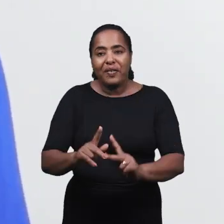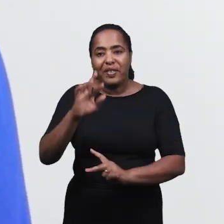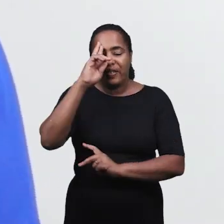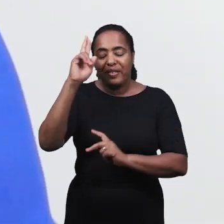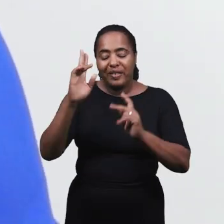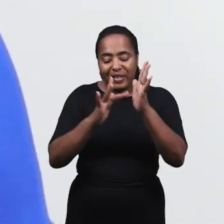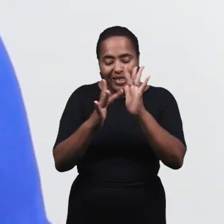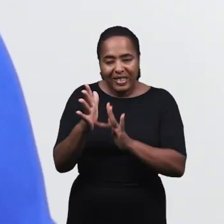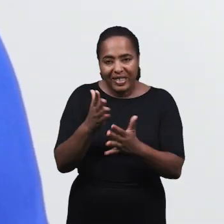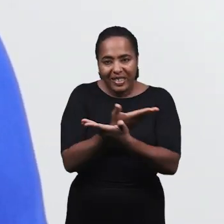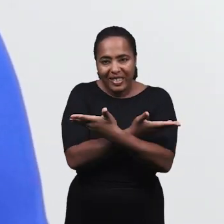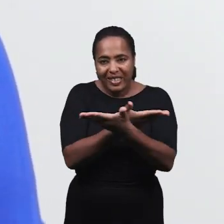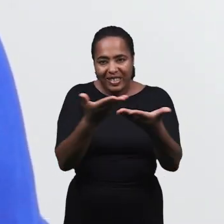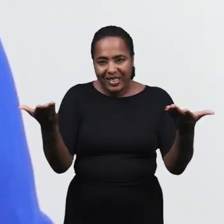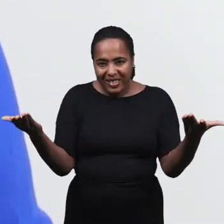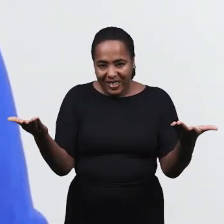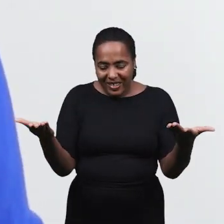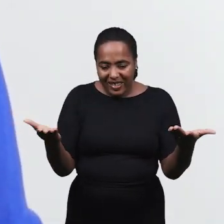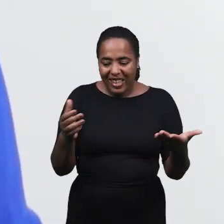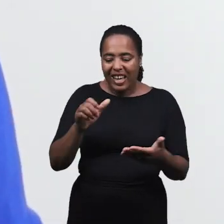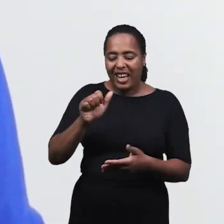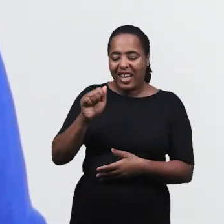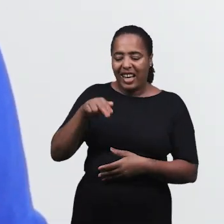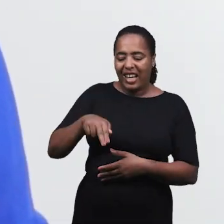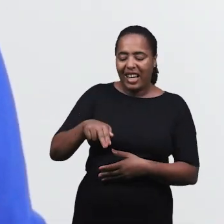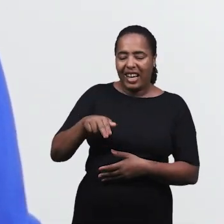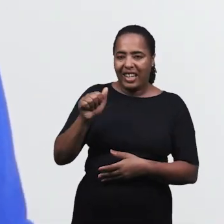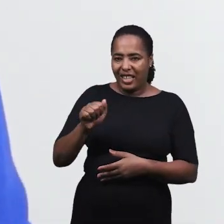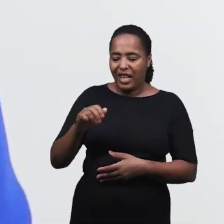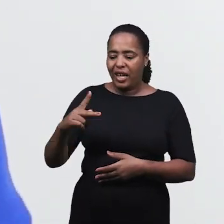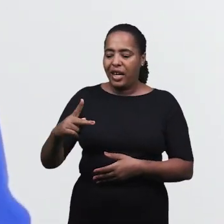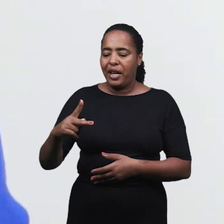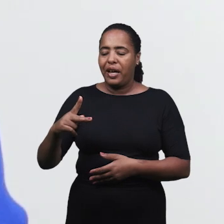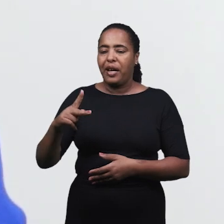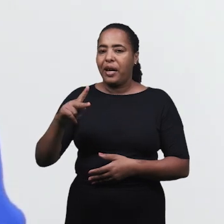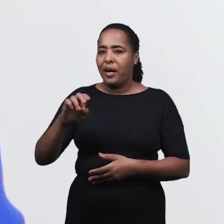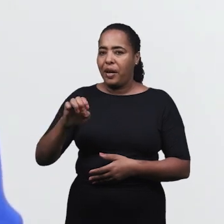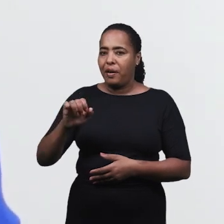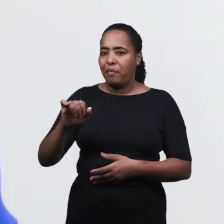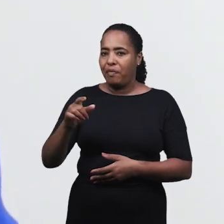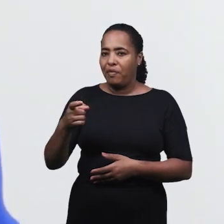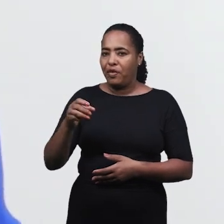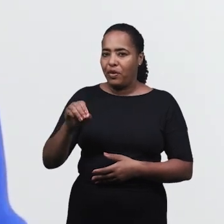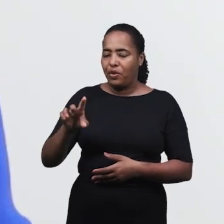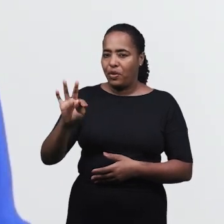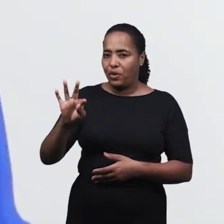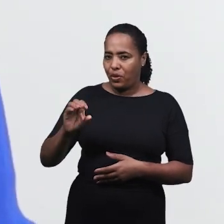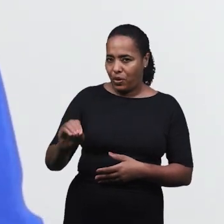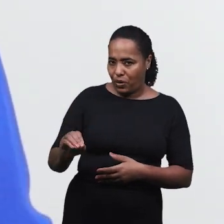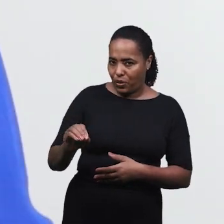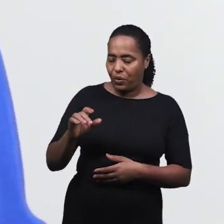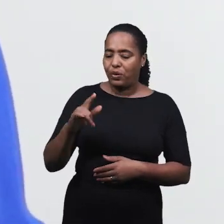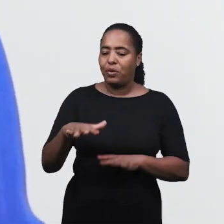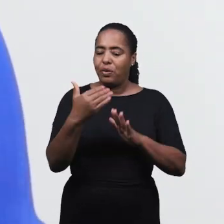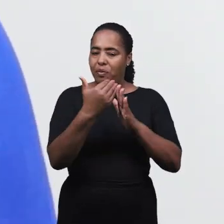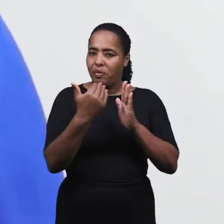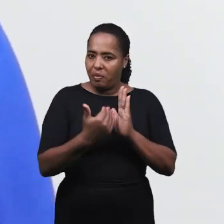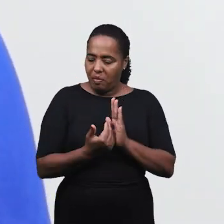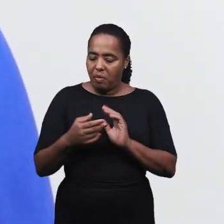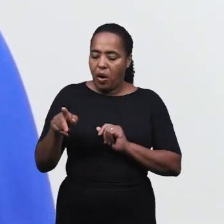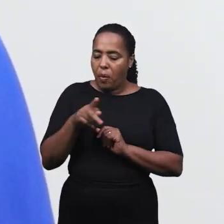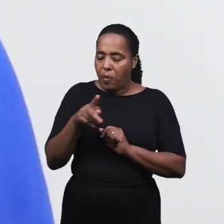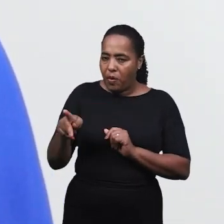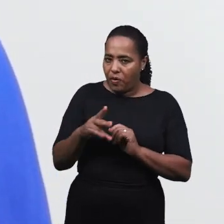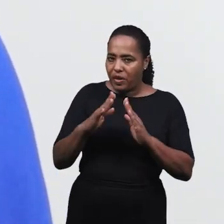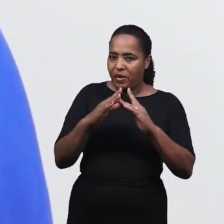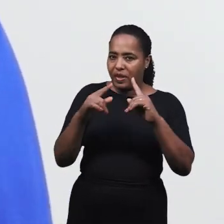La paix du Seigneur Jésus, mes frères, je m'appelle Anna Peixoto, je fais partie de l'église ici à São Paulo, je suis